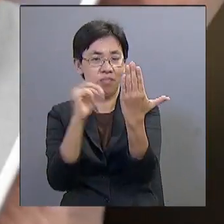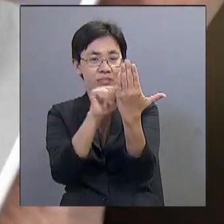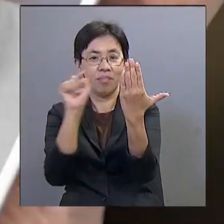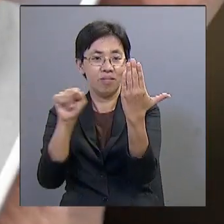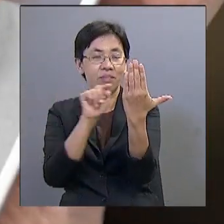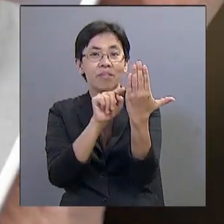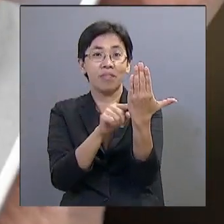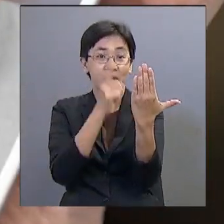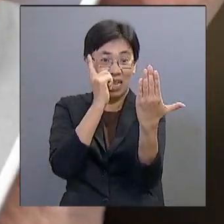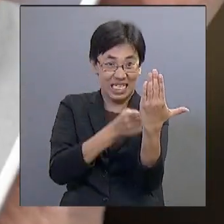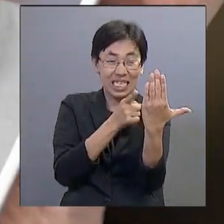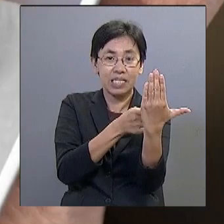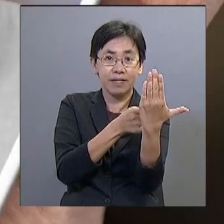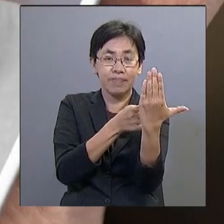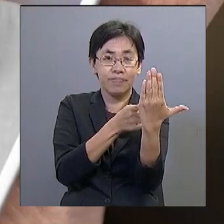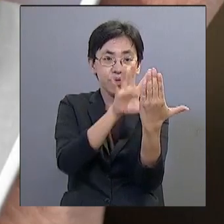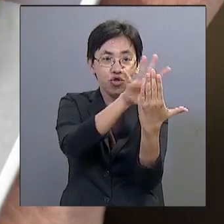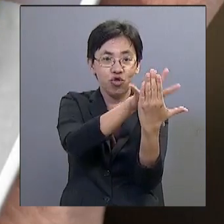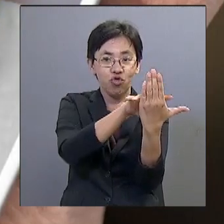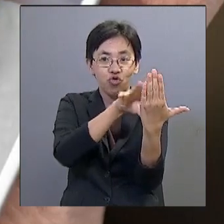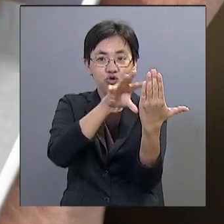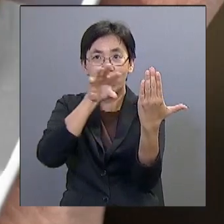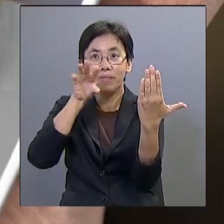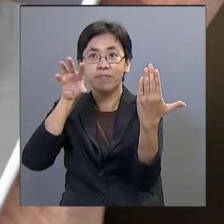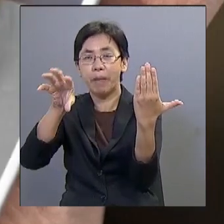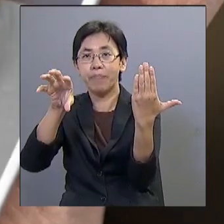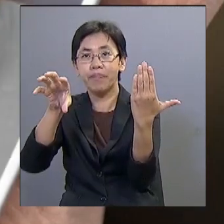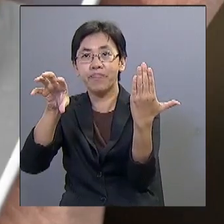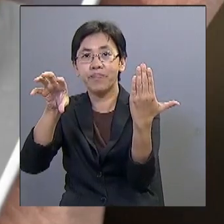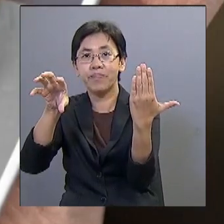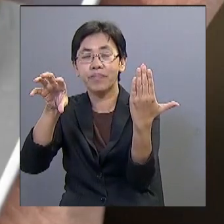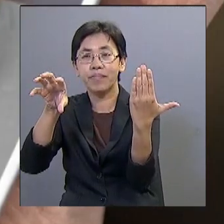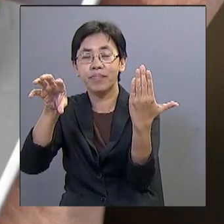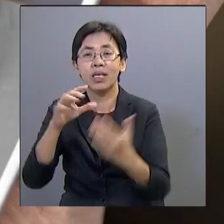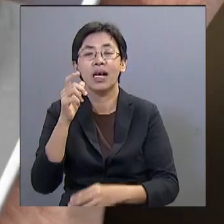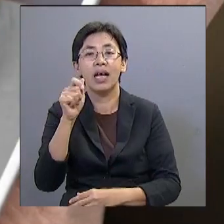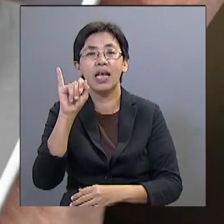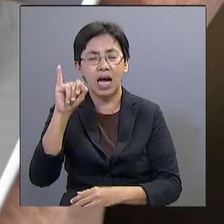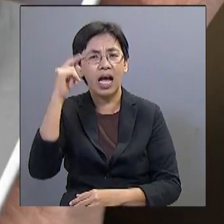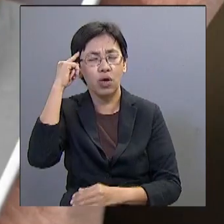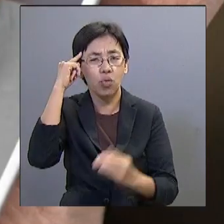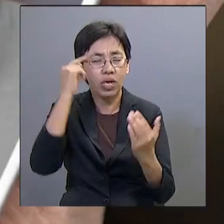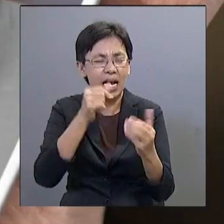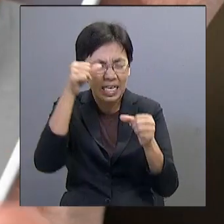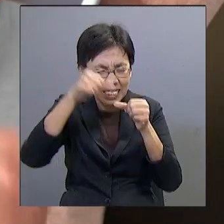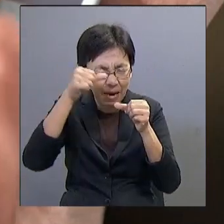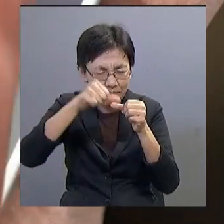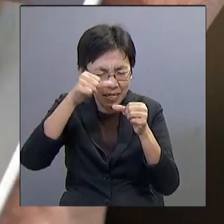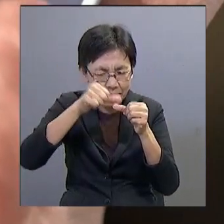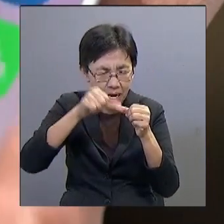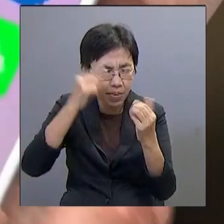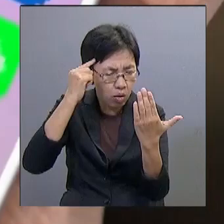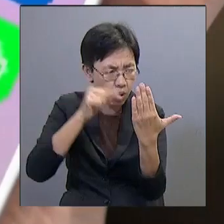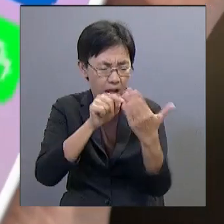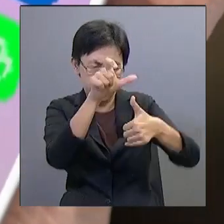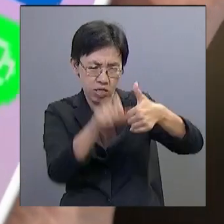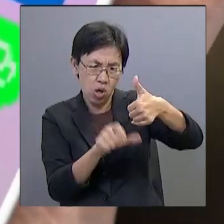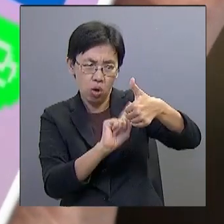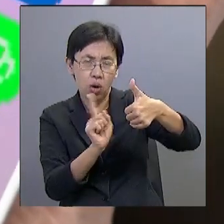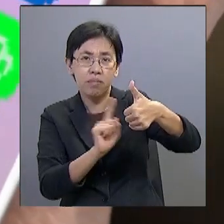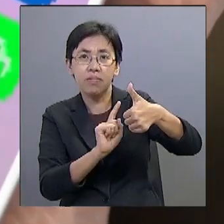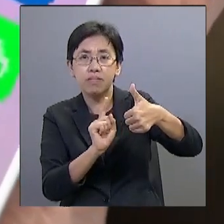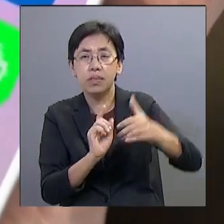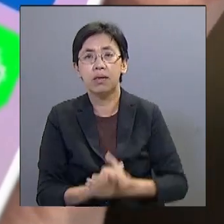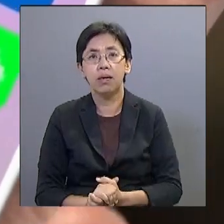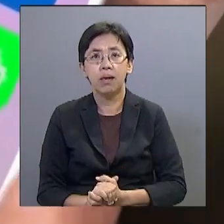ระห่างตัวจริที่ต้การเรีนแบบกับตัวปลอมเพื่อให้ AI เรีนรู้และก็จดจำลัษณะท่าทางของคนๆ นั้นเช่น